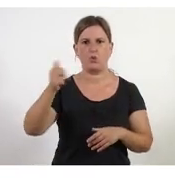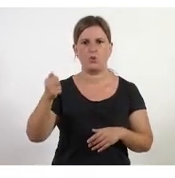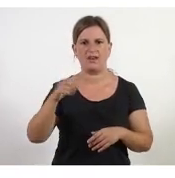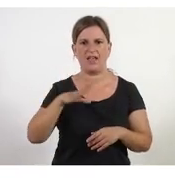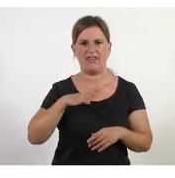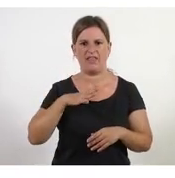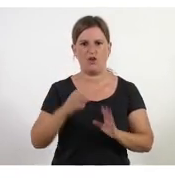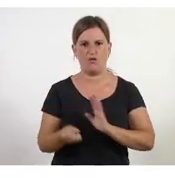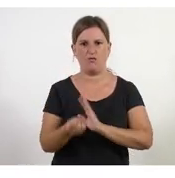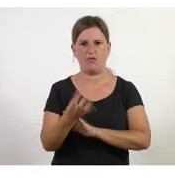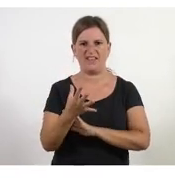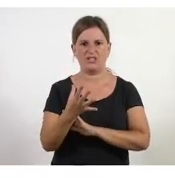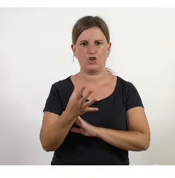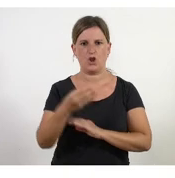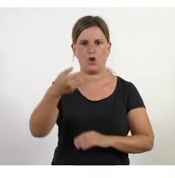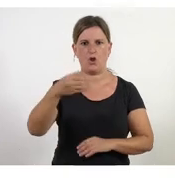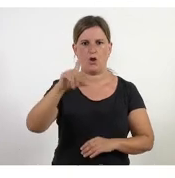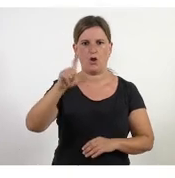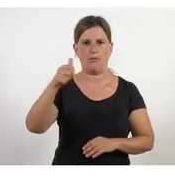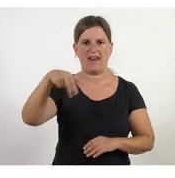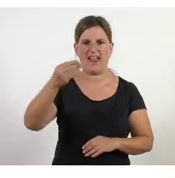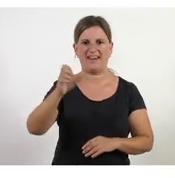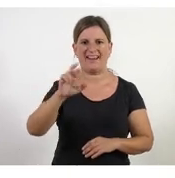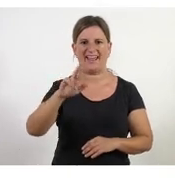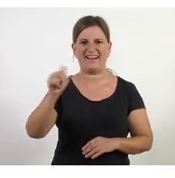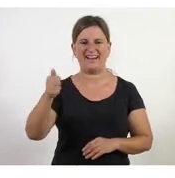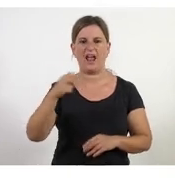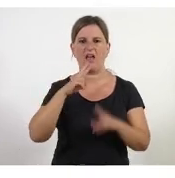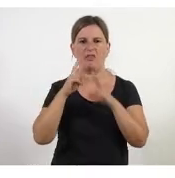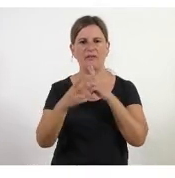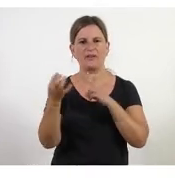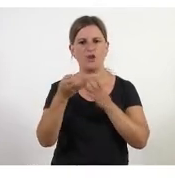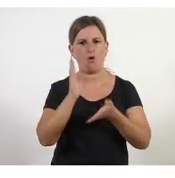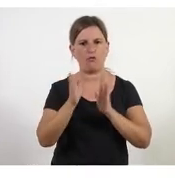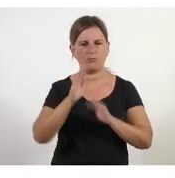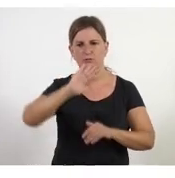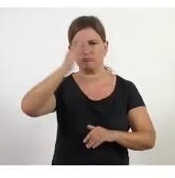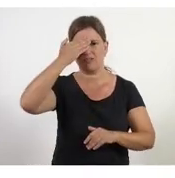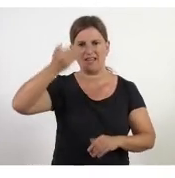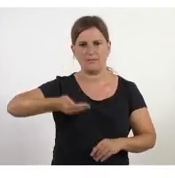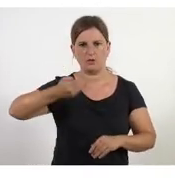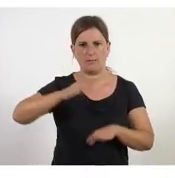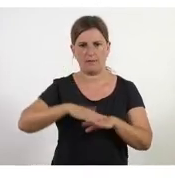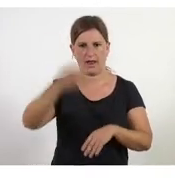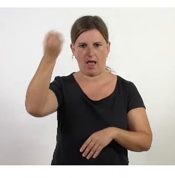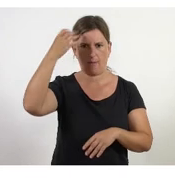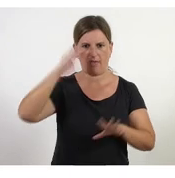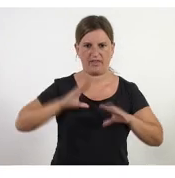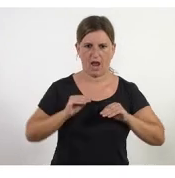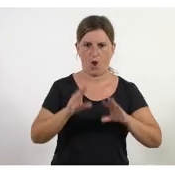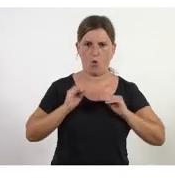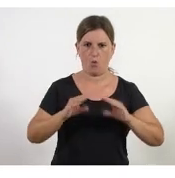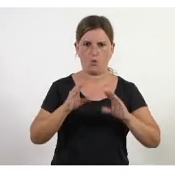i altres persones comenten que el tema de la formació és clau, no?, per aprendre a utilitzar les aplicacions i